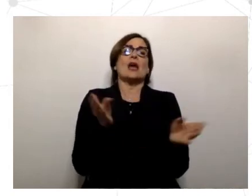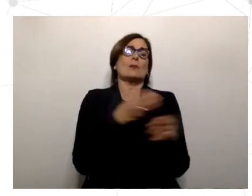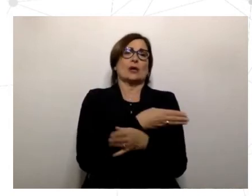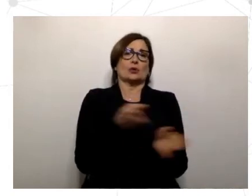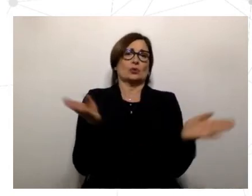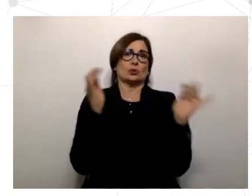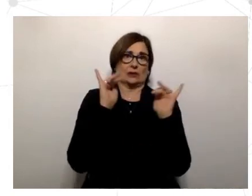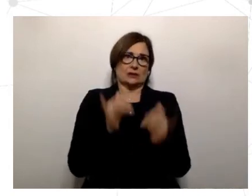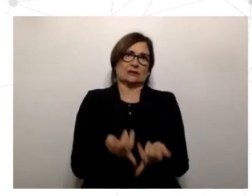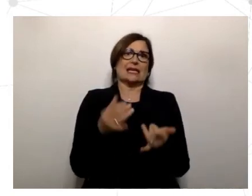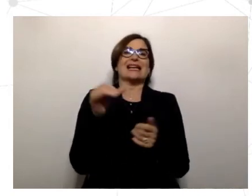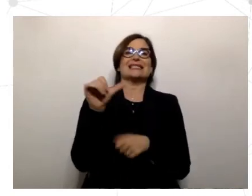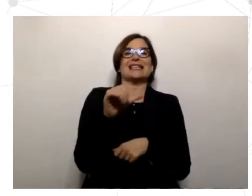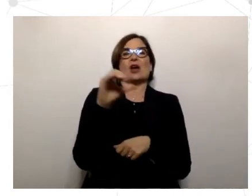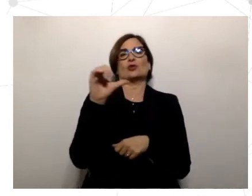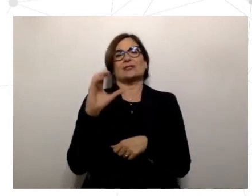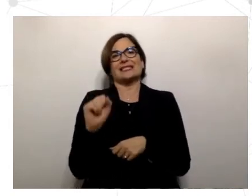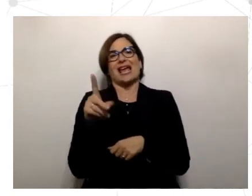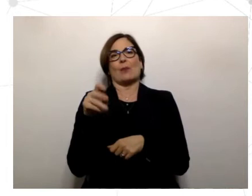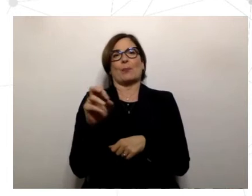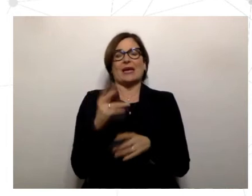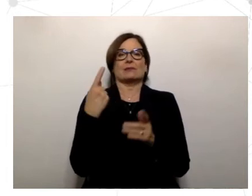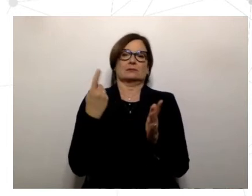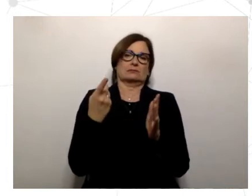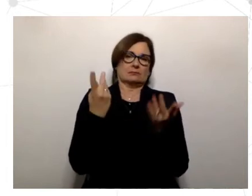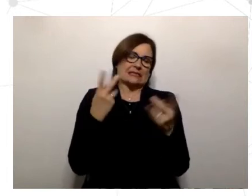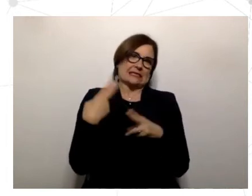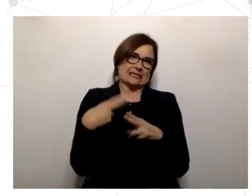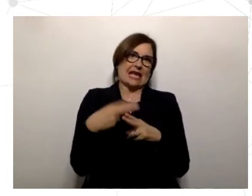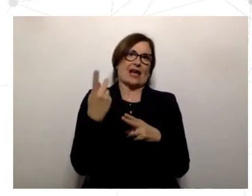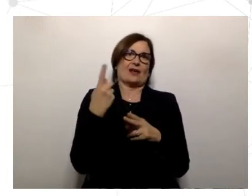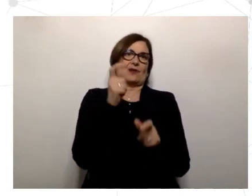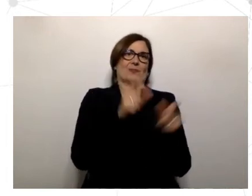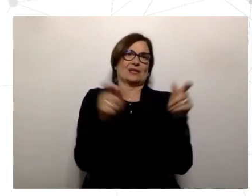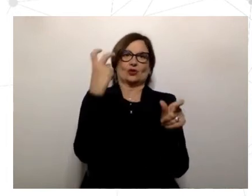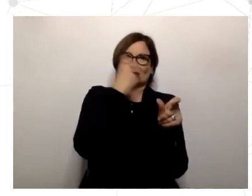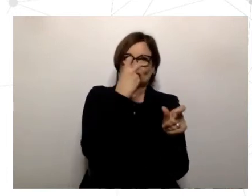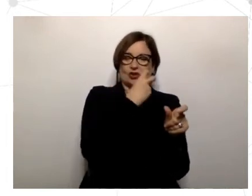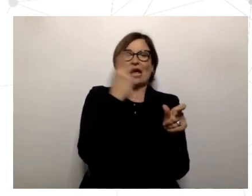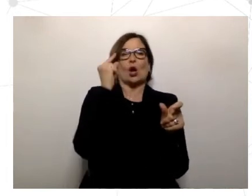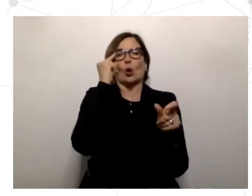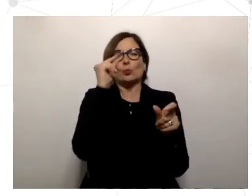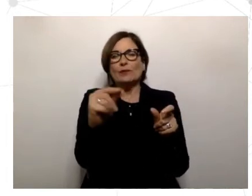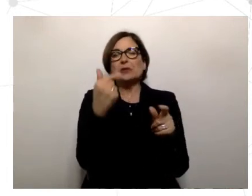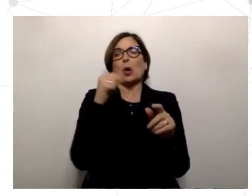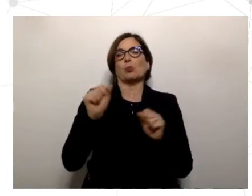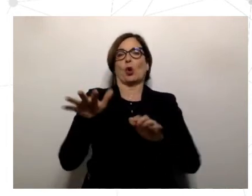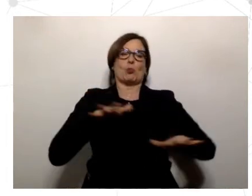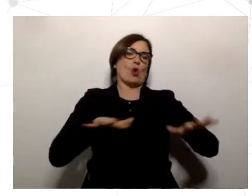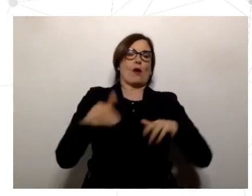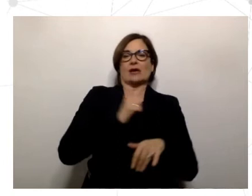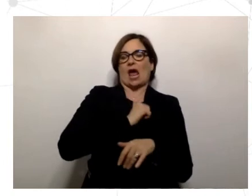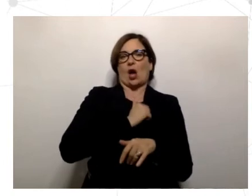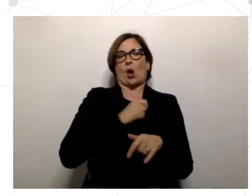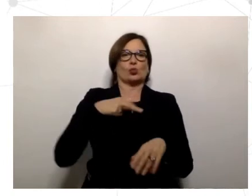sì, Soundscape nasce per permettere alle persone cieche e ipovedenti di muoversi con maggiore autonomia, ma